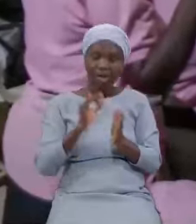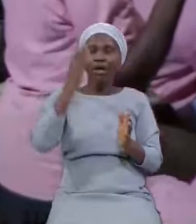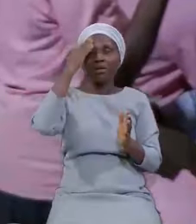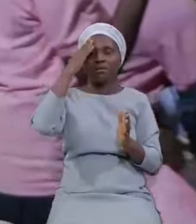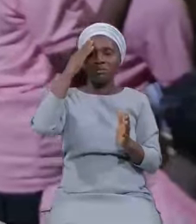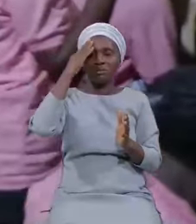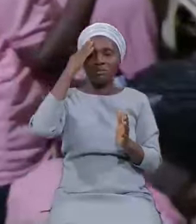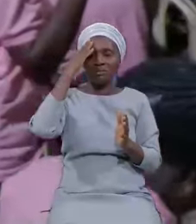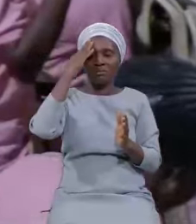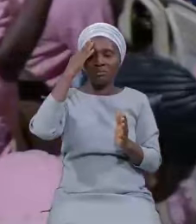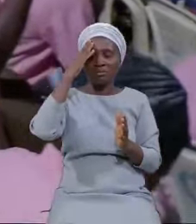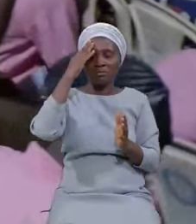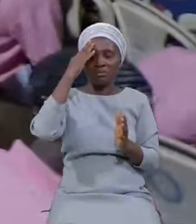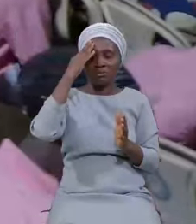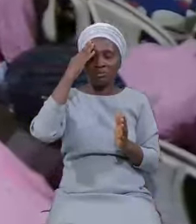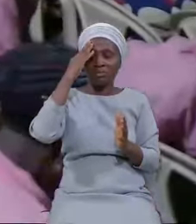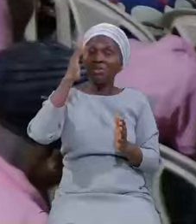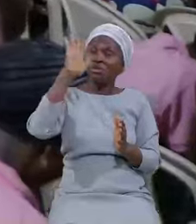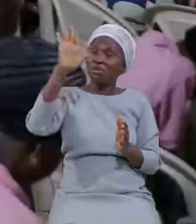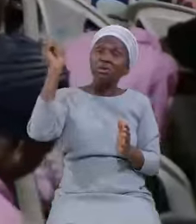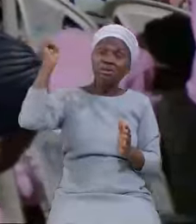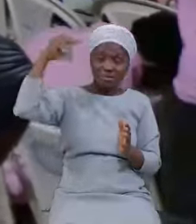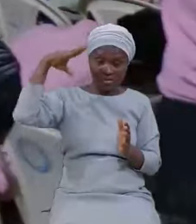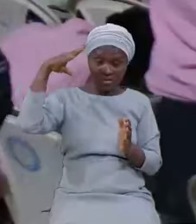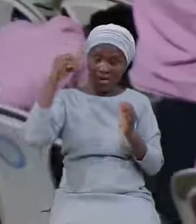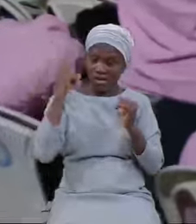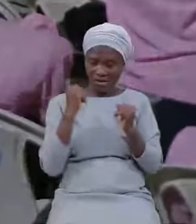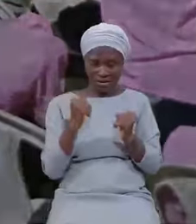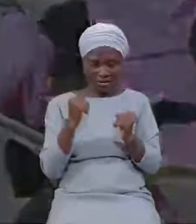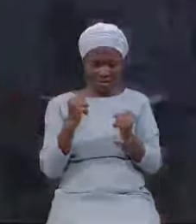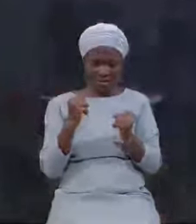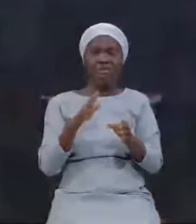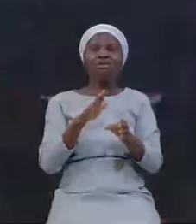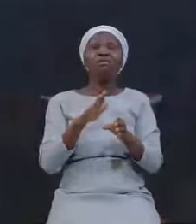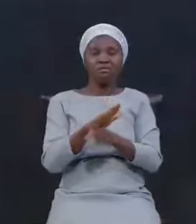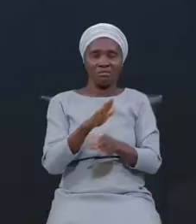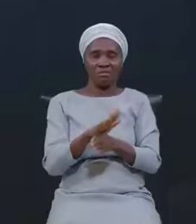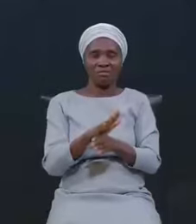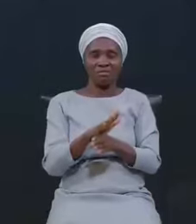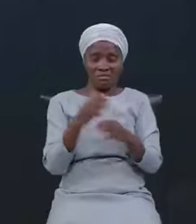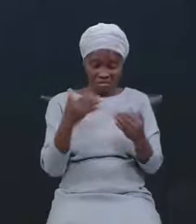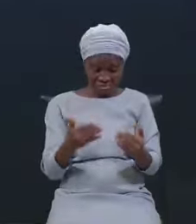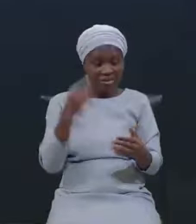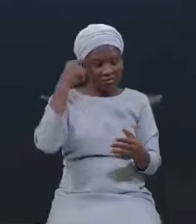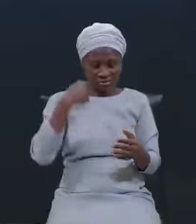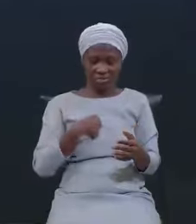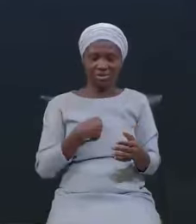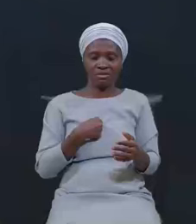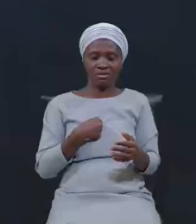que ta grâce est disponible pour moi. Il te donnera la grâce,